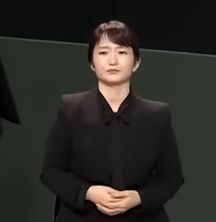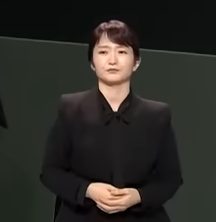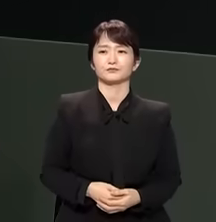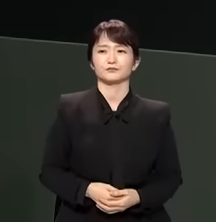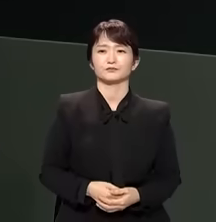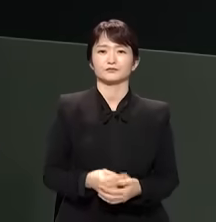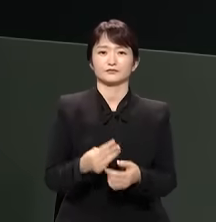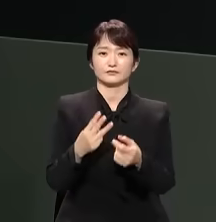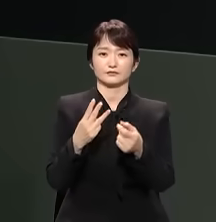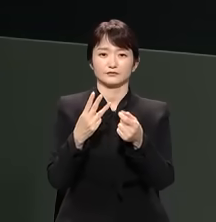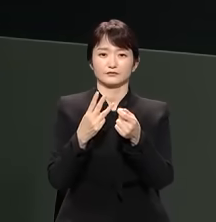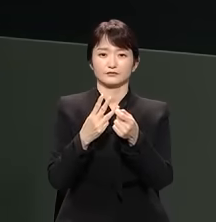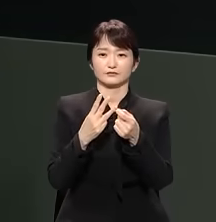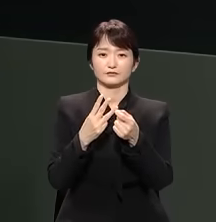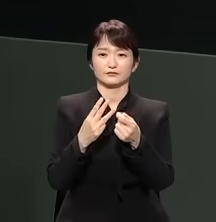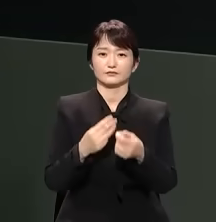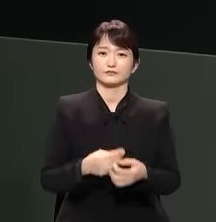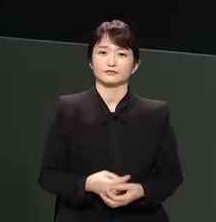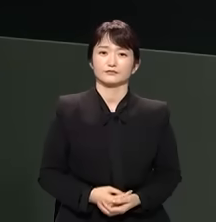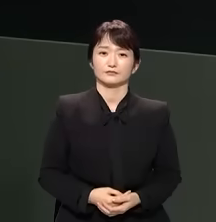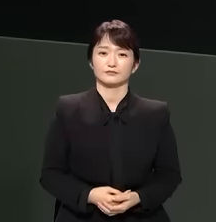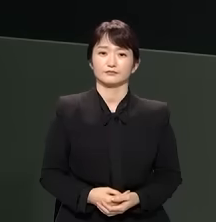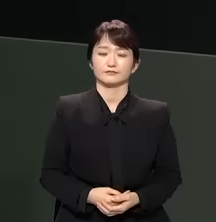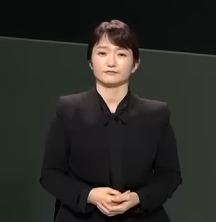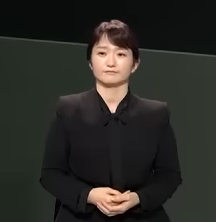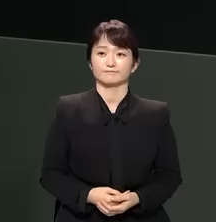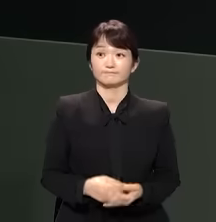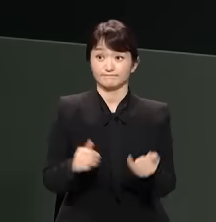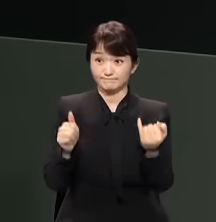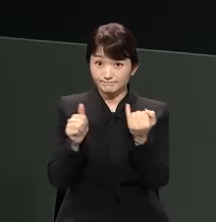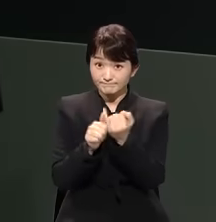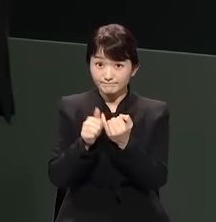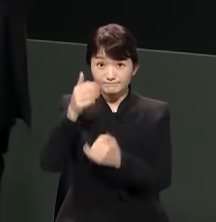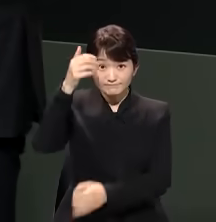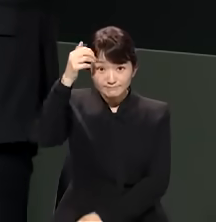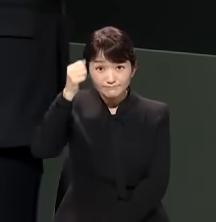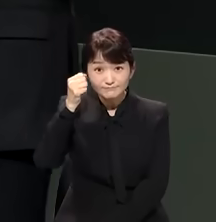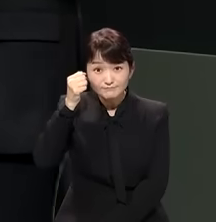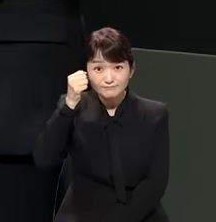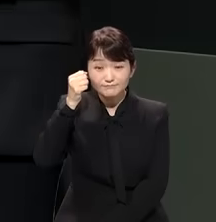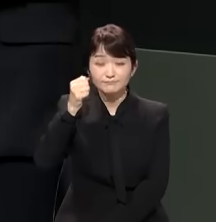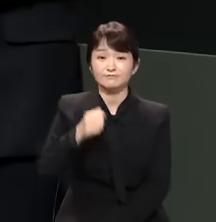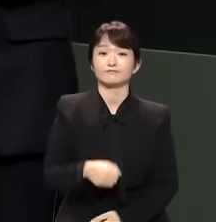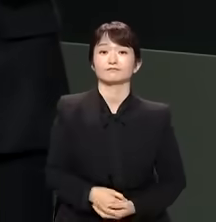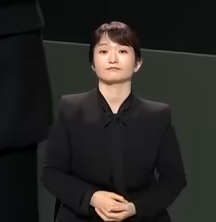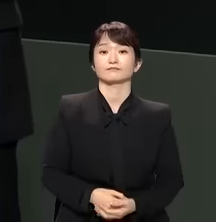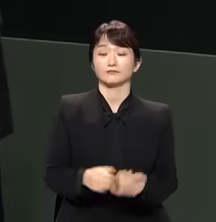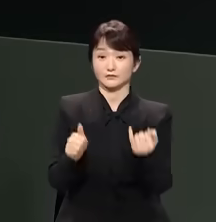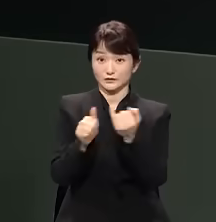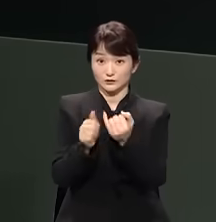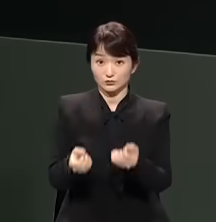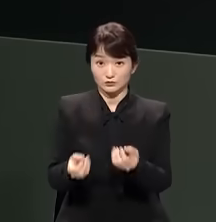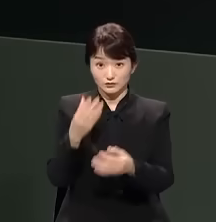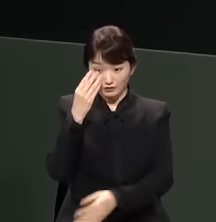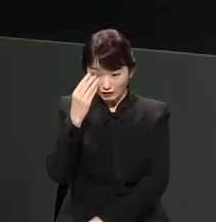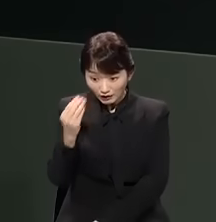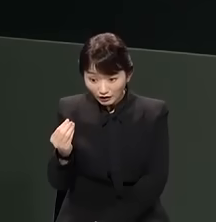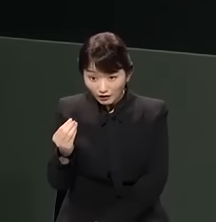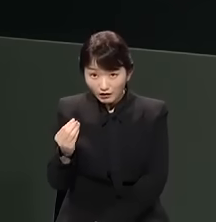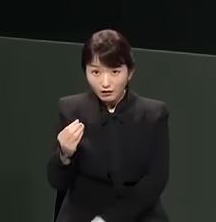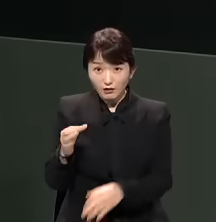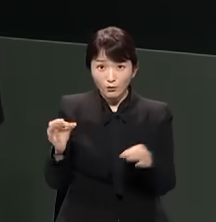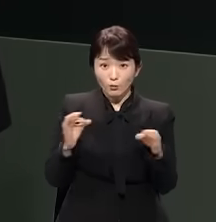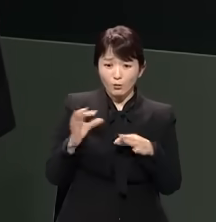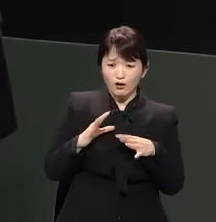자 다음 다음도 이어가죠 결혼해도 잊지 말아요입니다 자 결혼식에서 목격된 정말